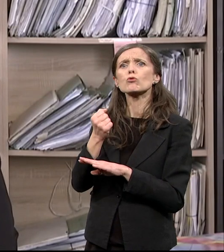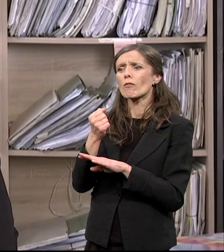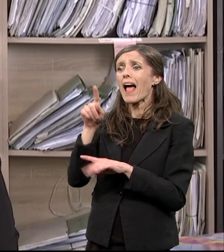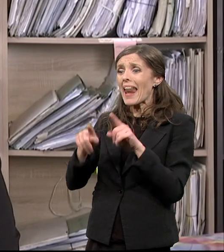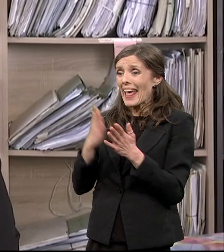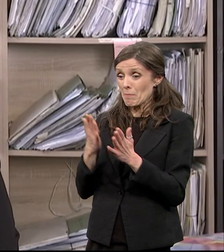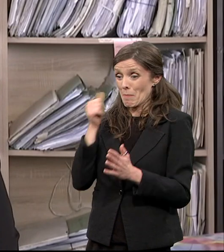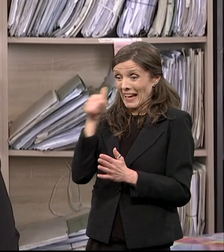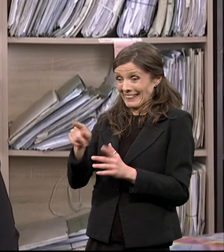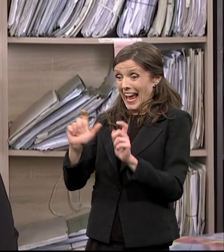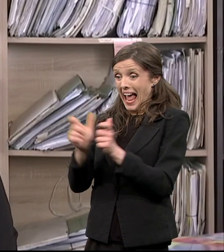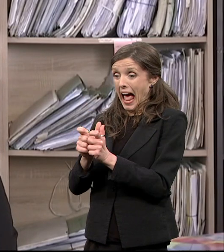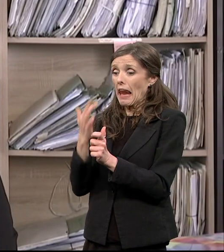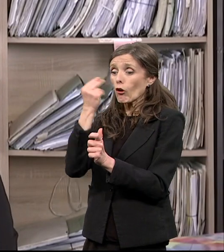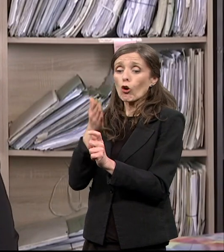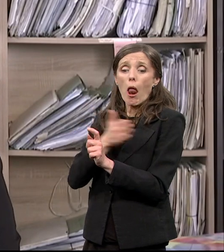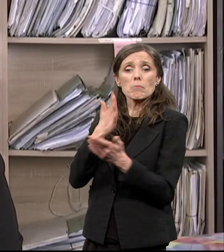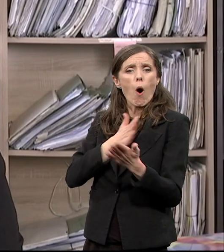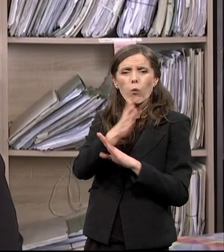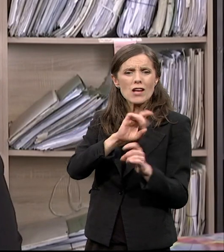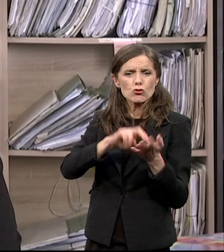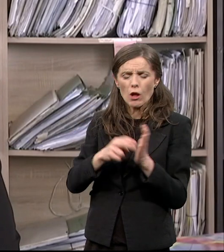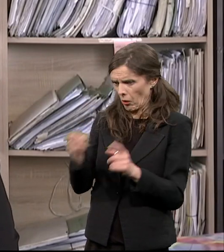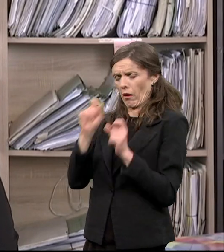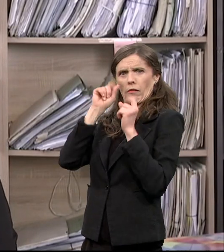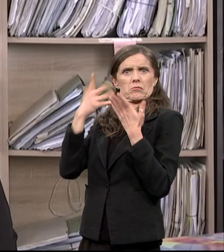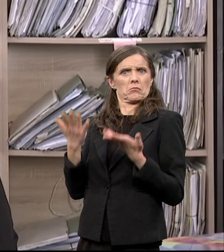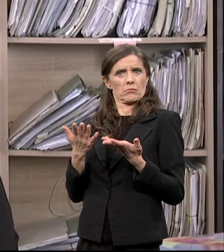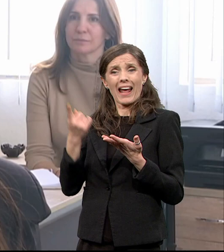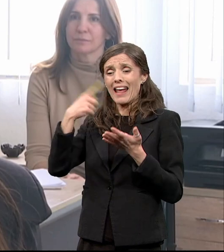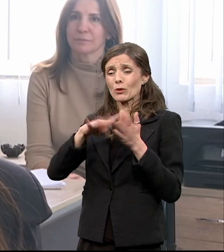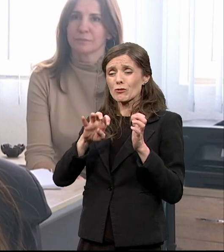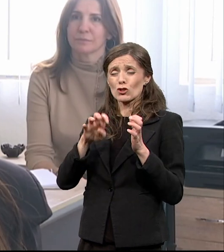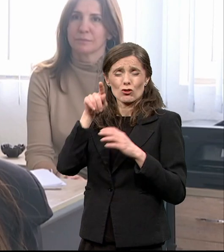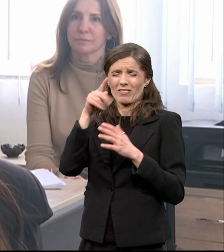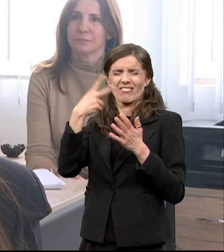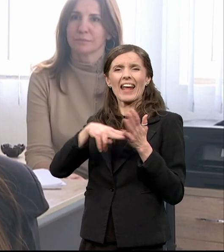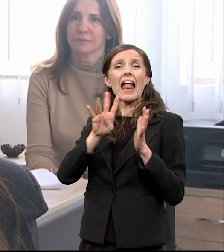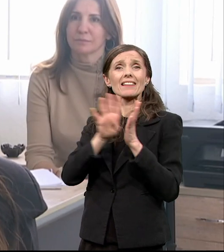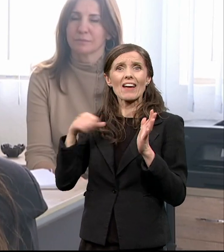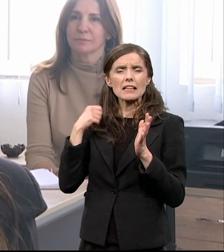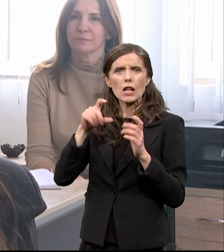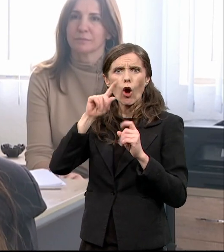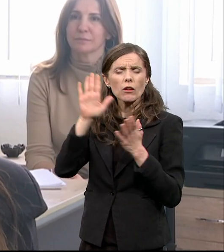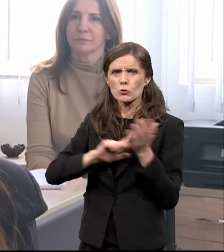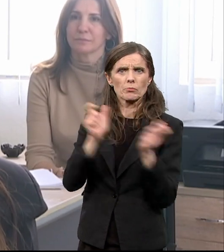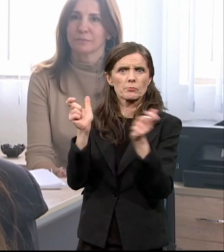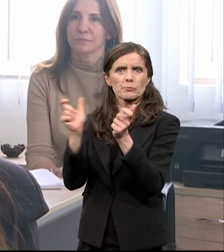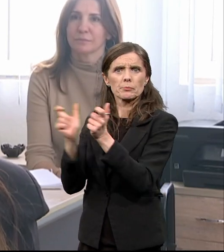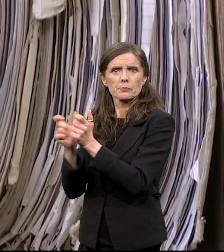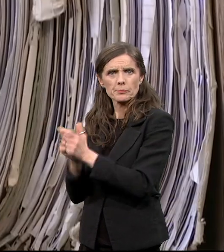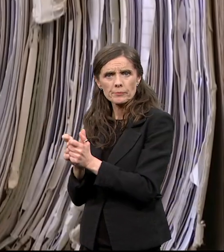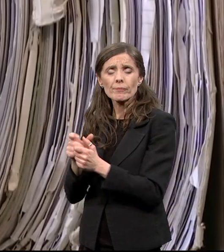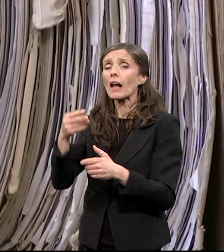pre samog hapšenja, i odjednom 2019. godine dolazi do masovnog hapšenja. U ovakvim postupcima lica su